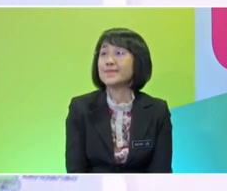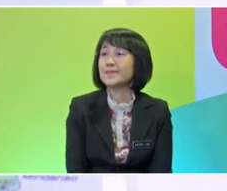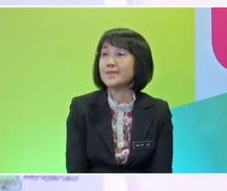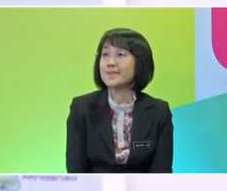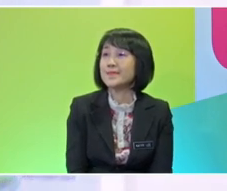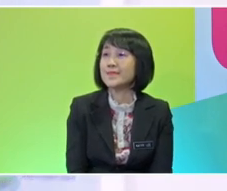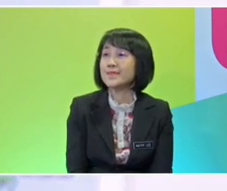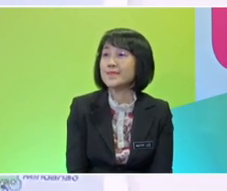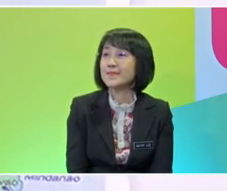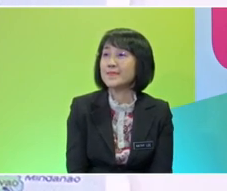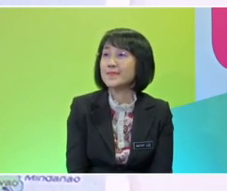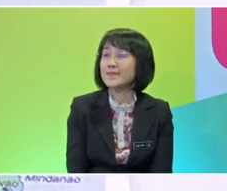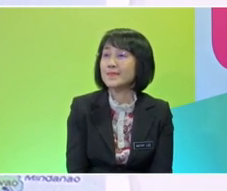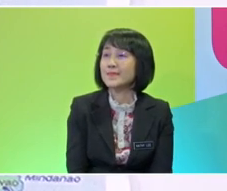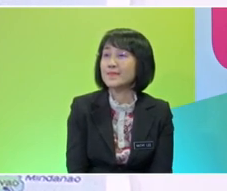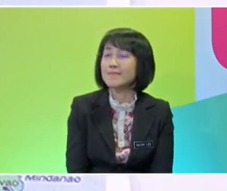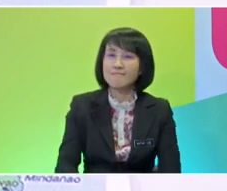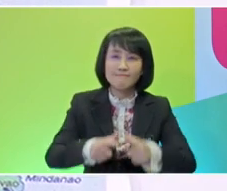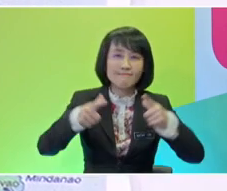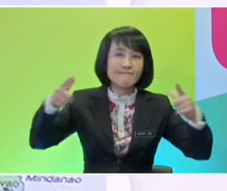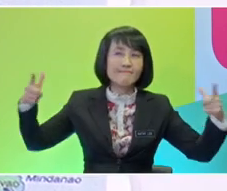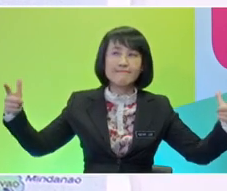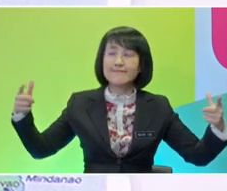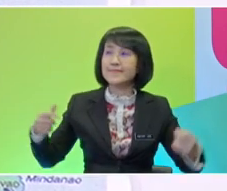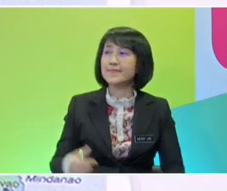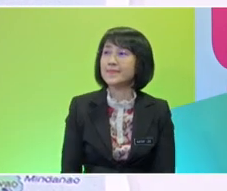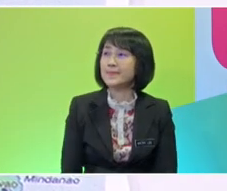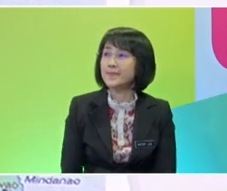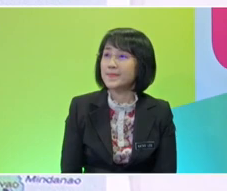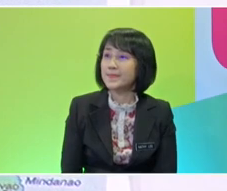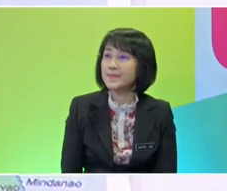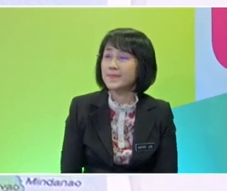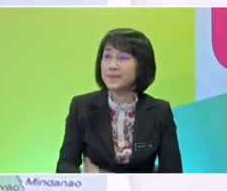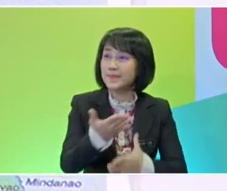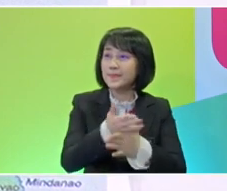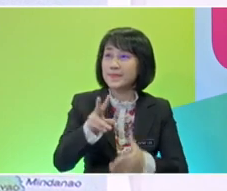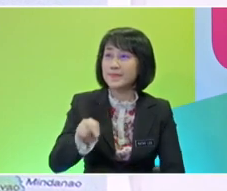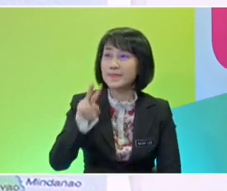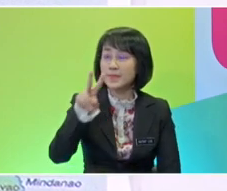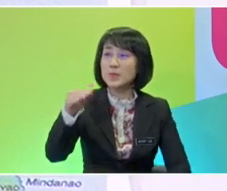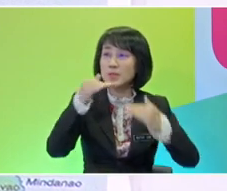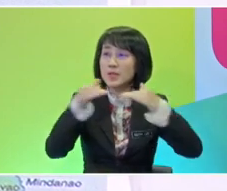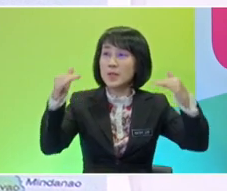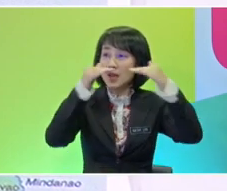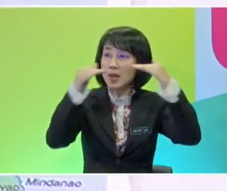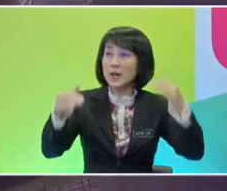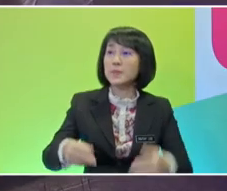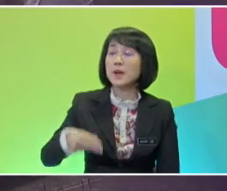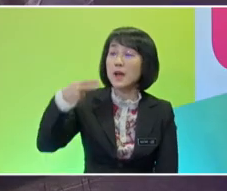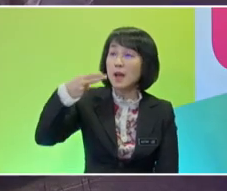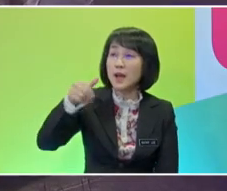ujung sana ujung sana jadi terbagi kepada dua tahap yaitu Han awal Han